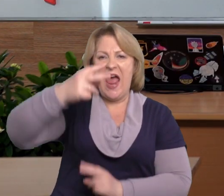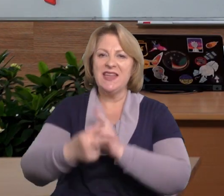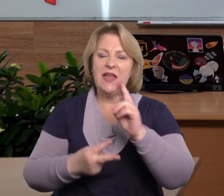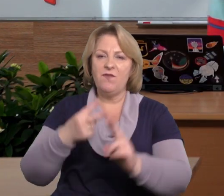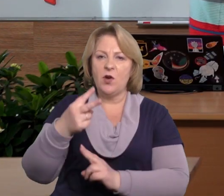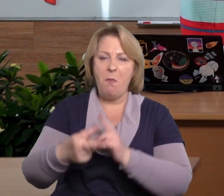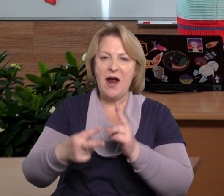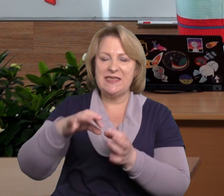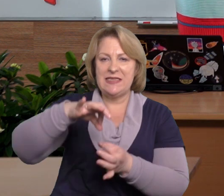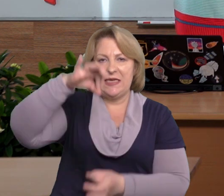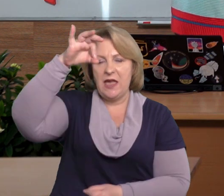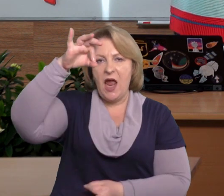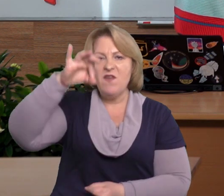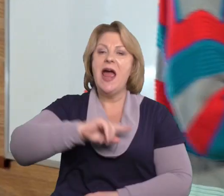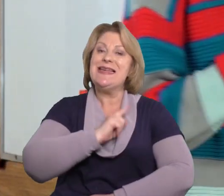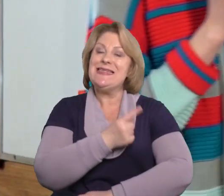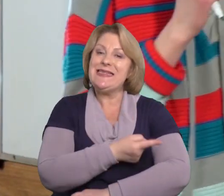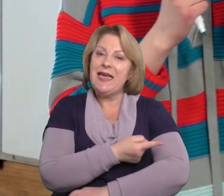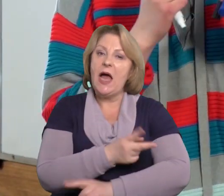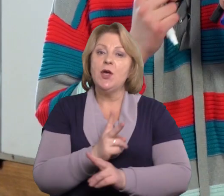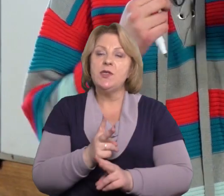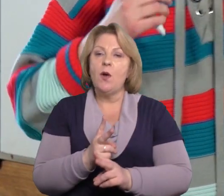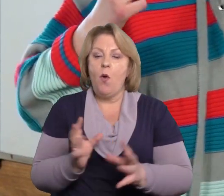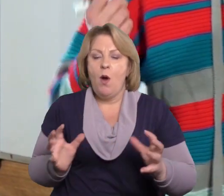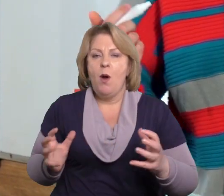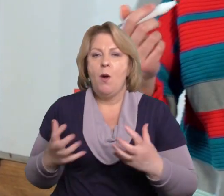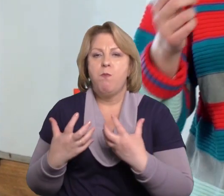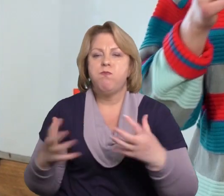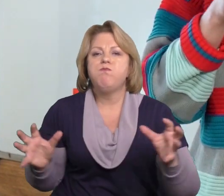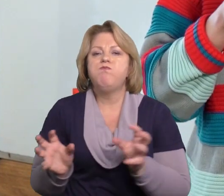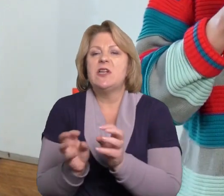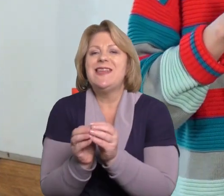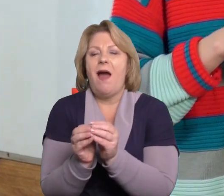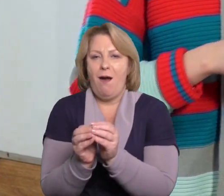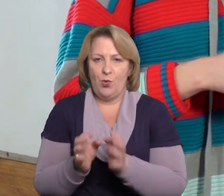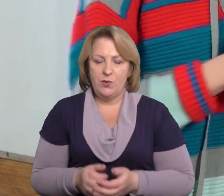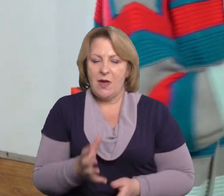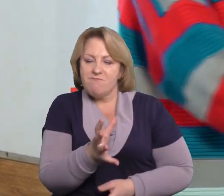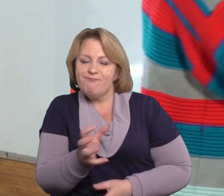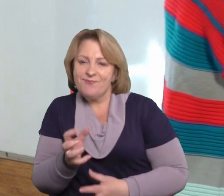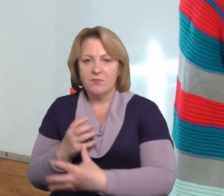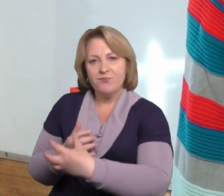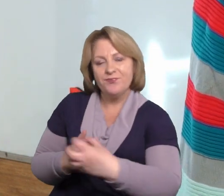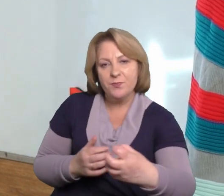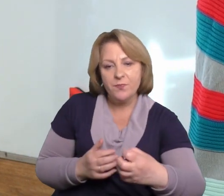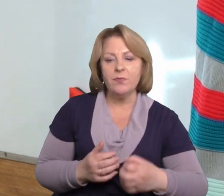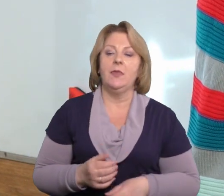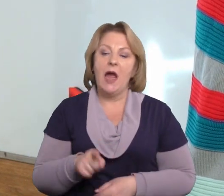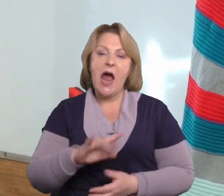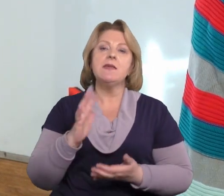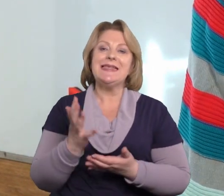деформації нитки, він виміряв силу, з якою вони притягуються, хоча це було надзвичайно маленьке число. Таким чином,